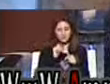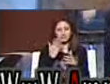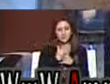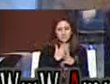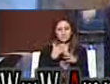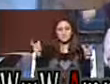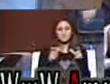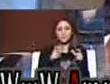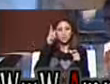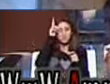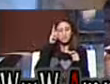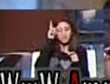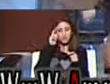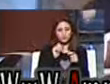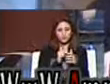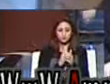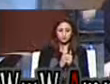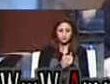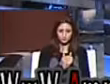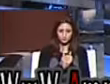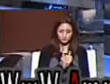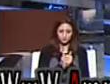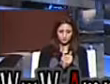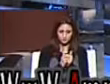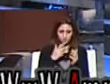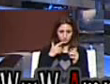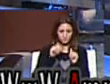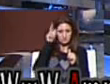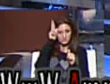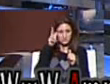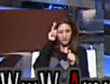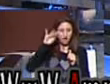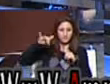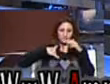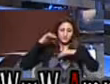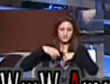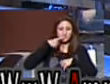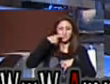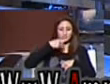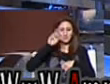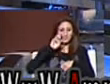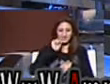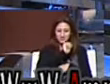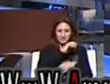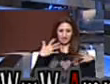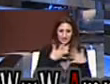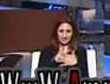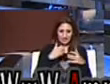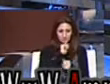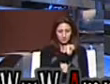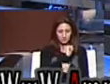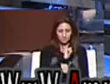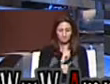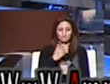المؤتمر الصحفي تحديدا يوم المؤتمر الصحفي؟ وكان في بعض الزياره الصحفيين بيعيدوا علينا. ايوه بمناسبه عيد